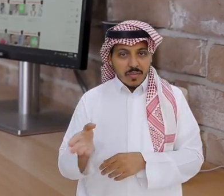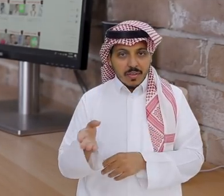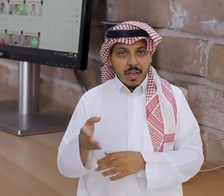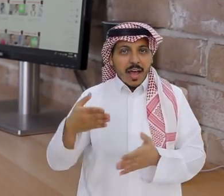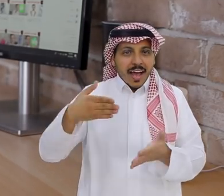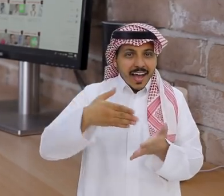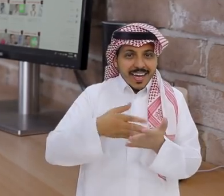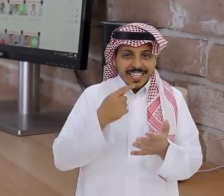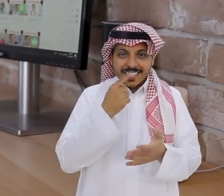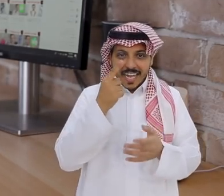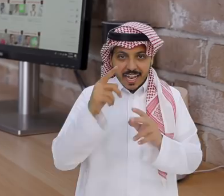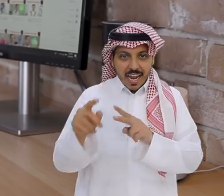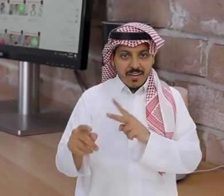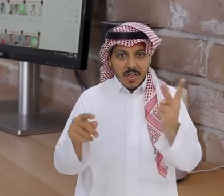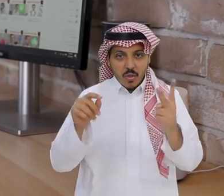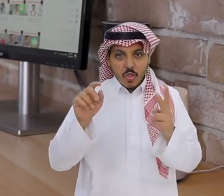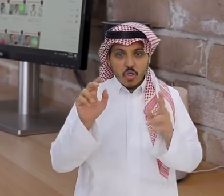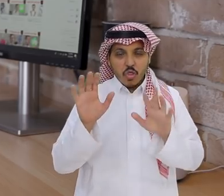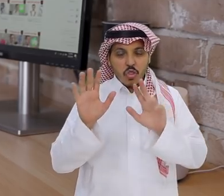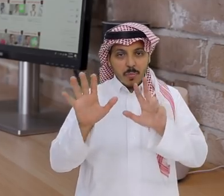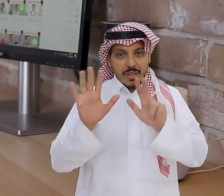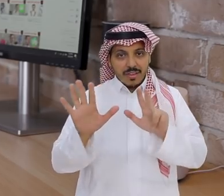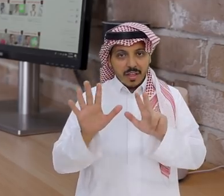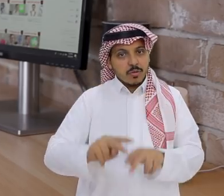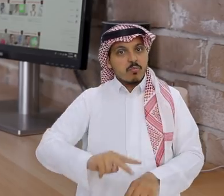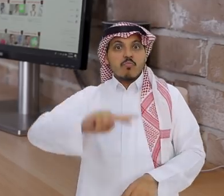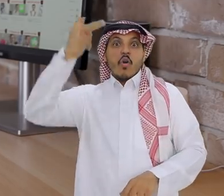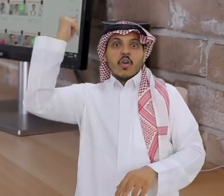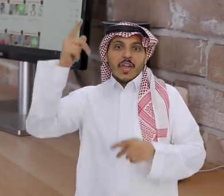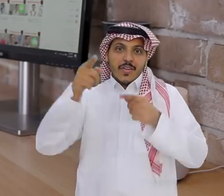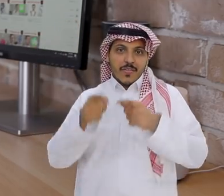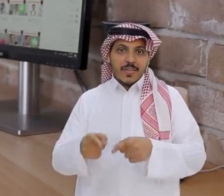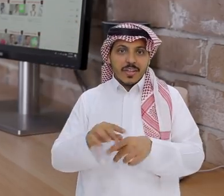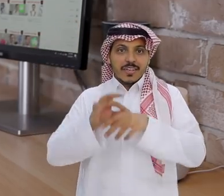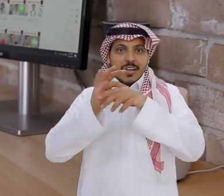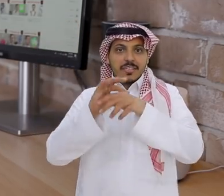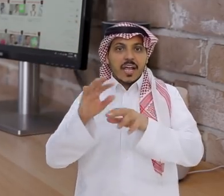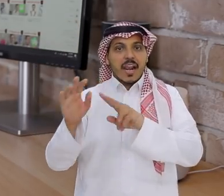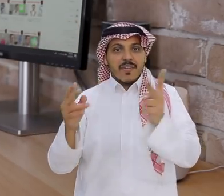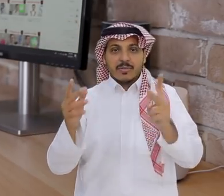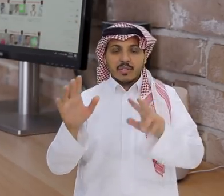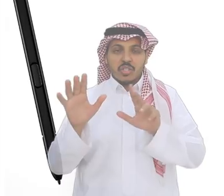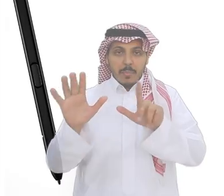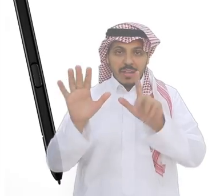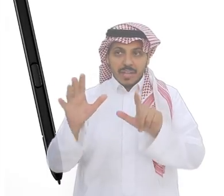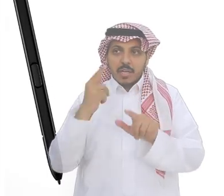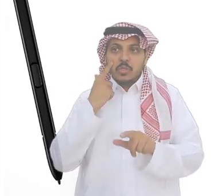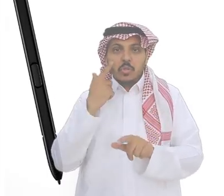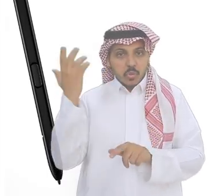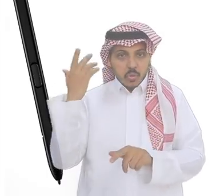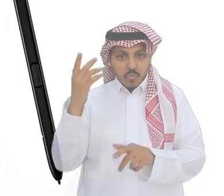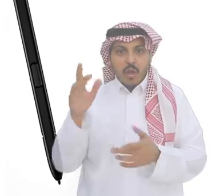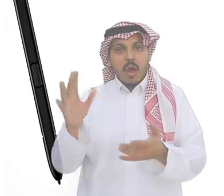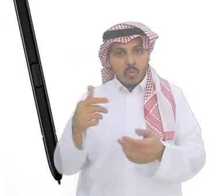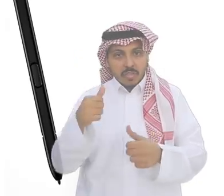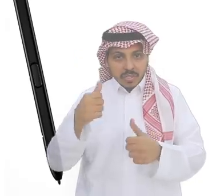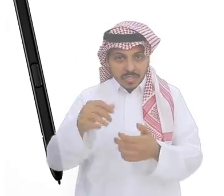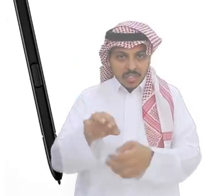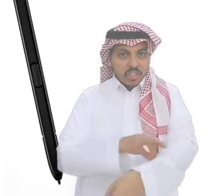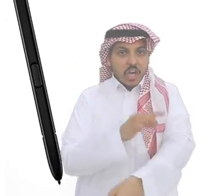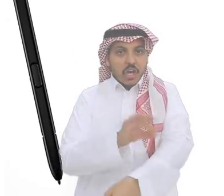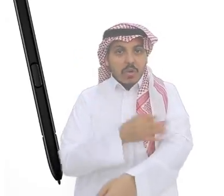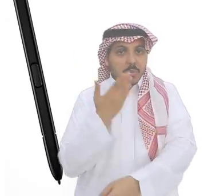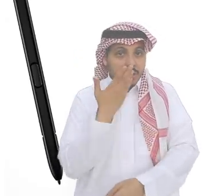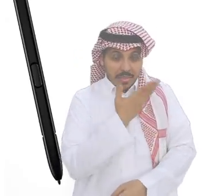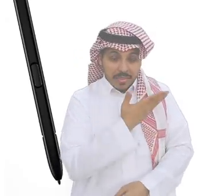يختم جوالات سامسونج في هذه السنة ويكون علامة جدا فارقة. كل الناس في عام 2017 اللي شافوا وجربوا نفس النوت